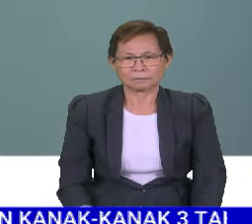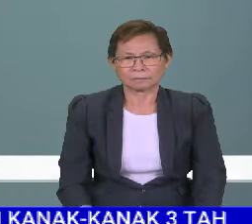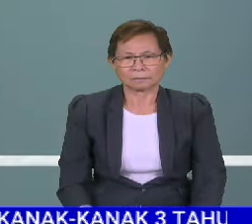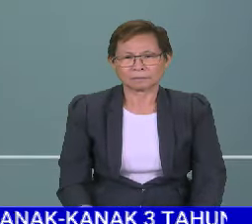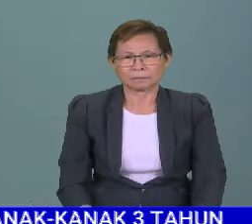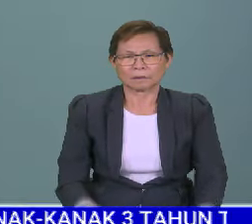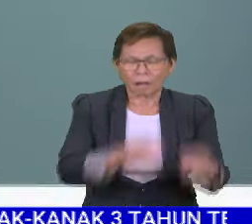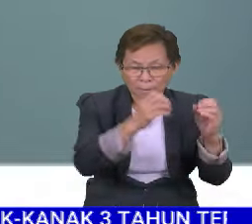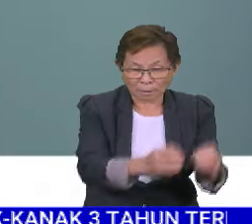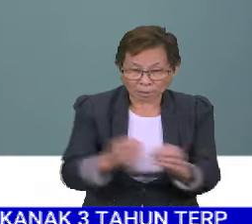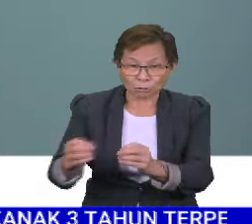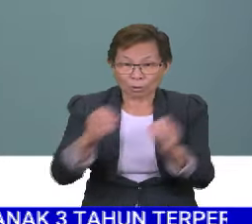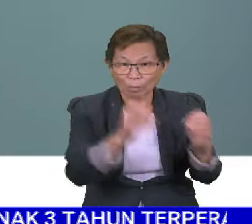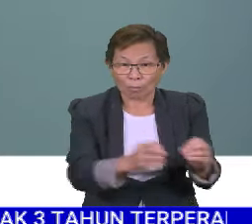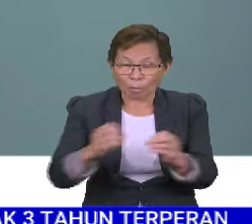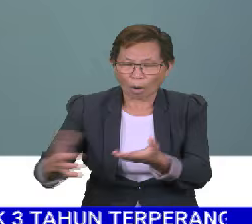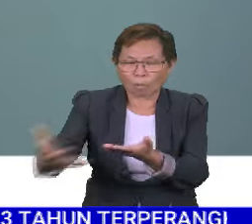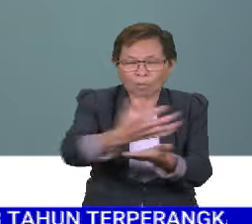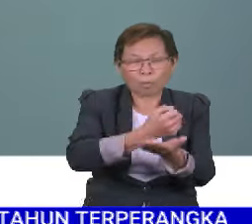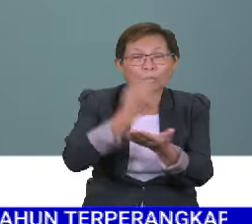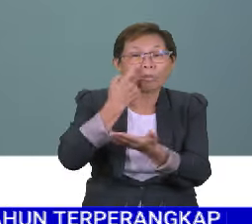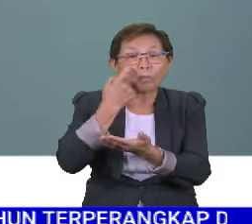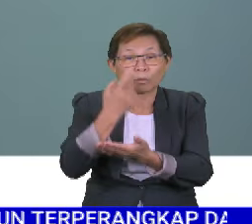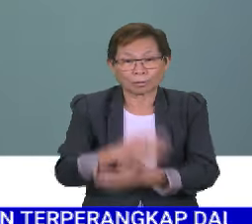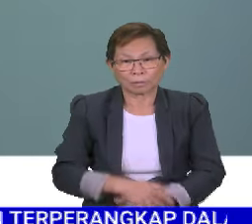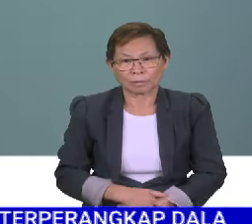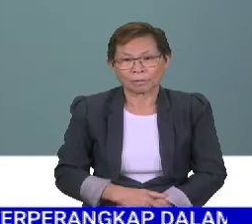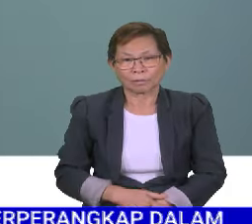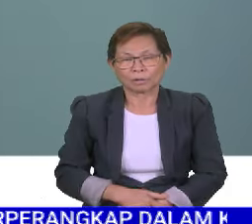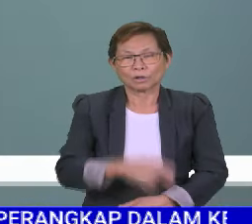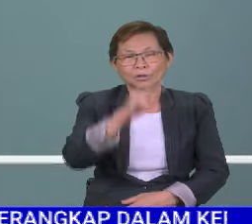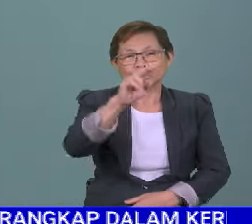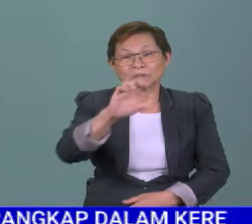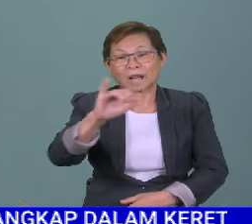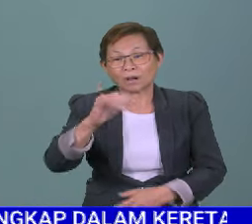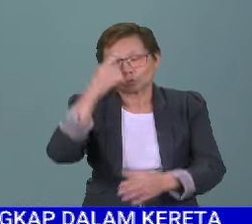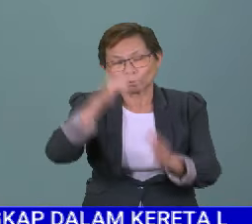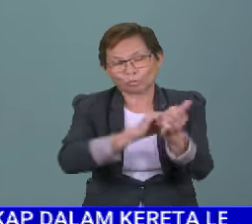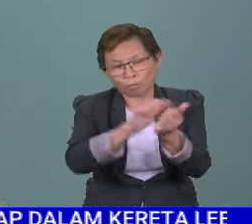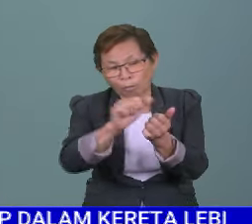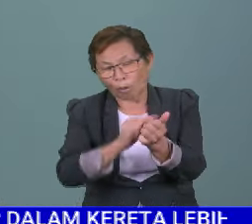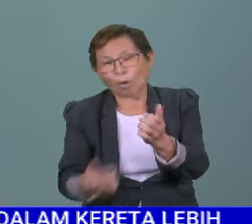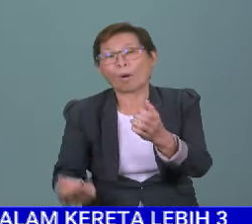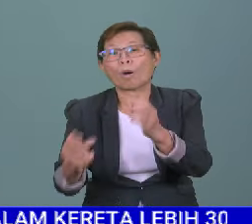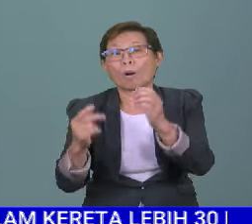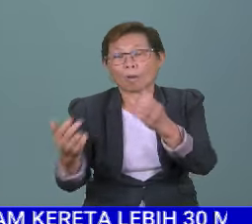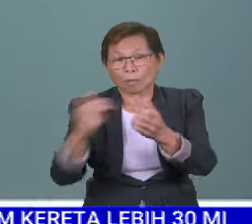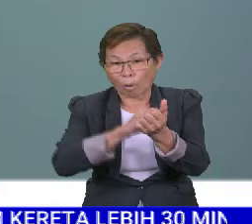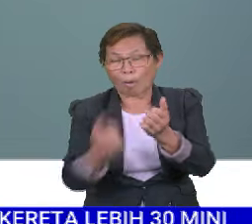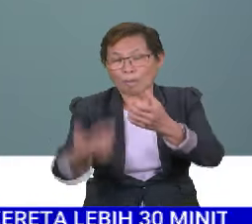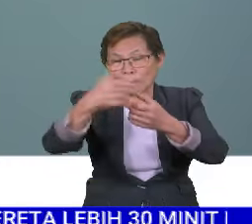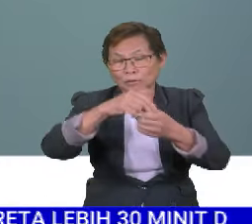Objektif penganjuran adalah mengumpul poin UCI untuk melayakkan ke Olimpik. Jadi